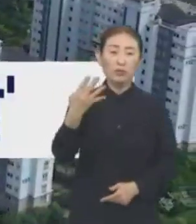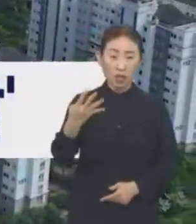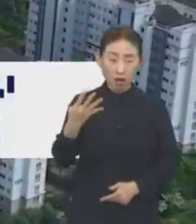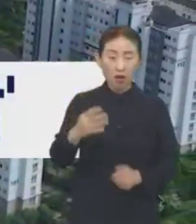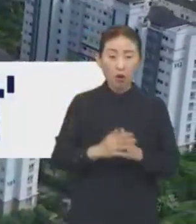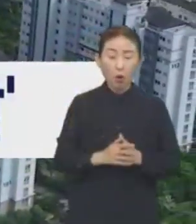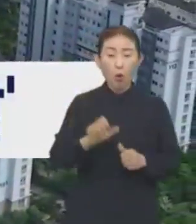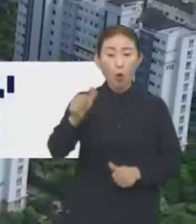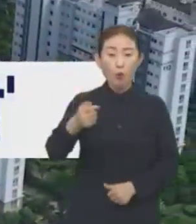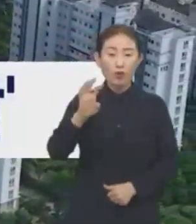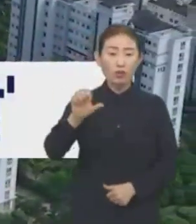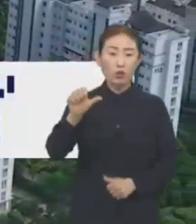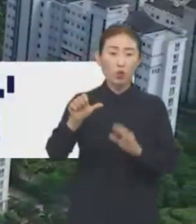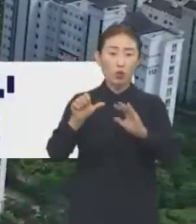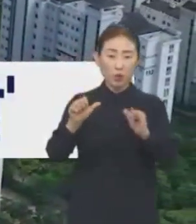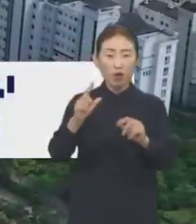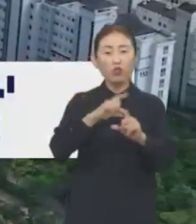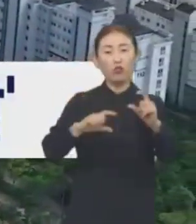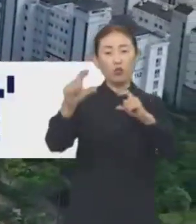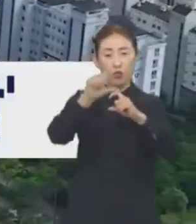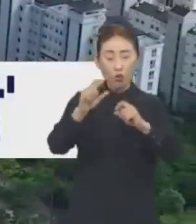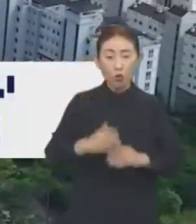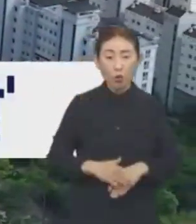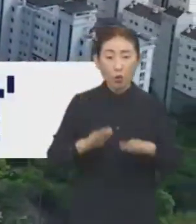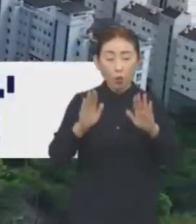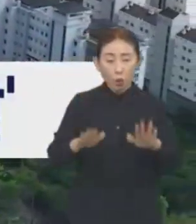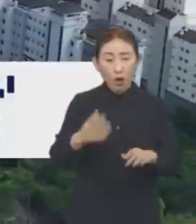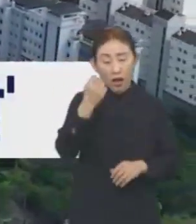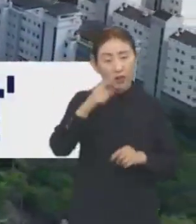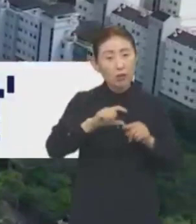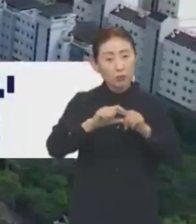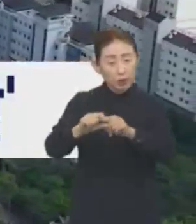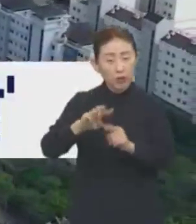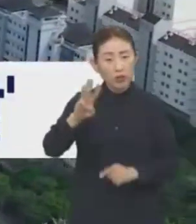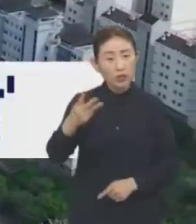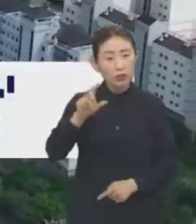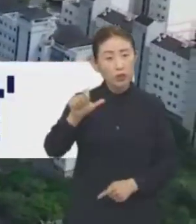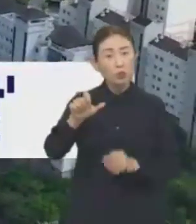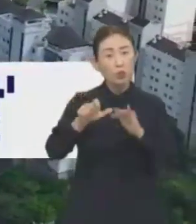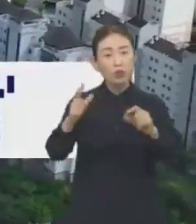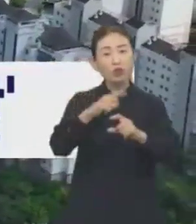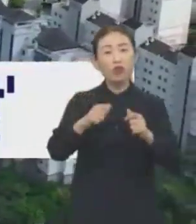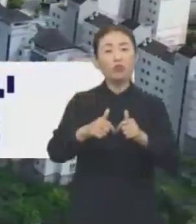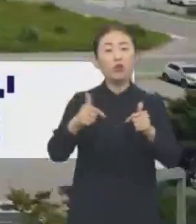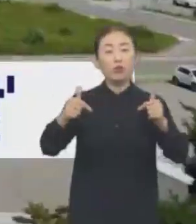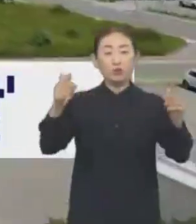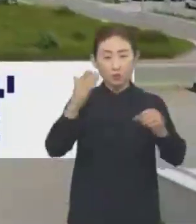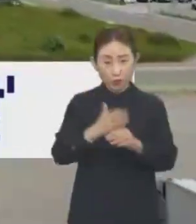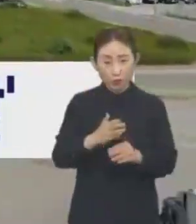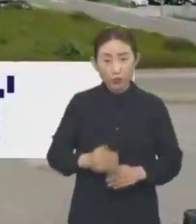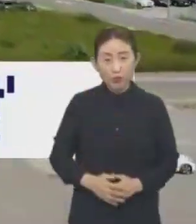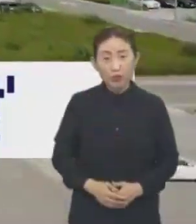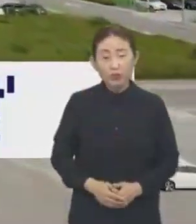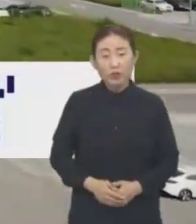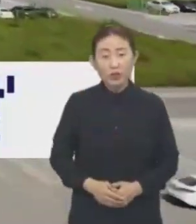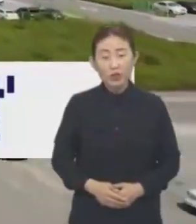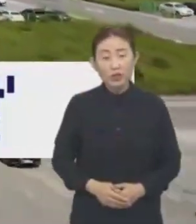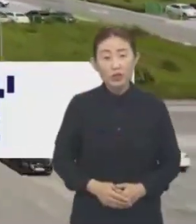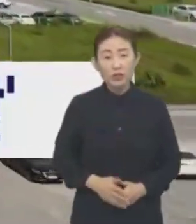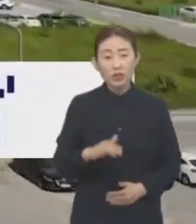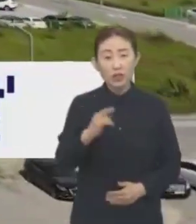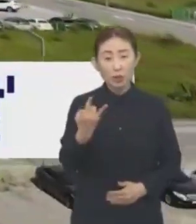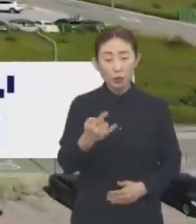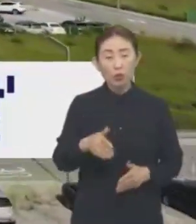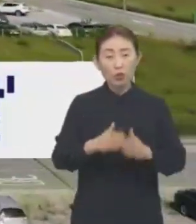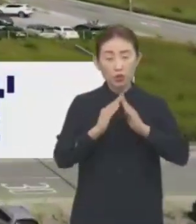33,684명보다 545명이 증가했고 올 들어 월 평균 315명씩 늘어나는 것으로 나타났습니다.